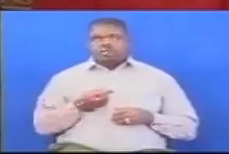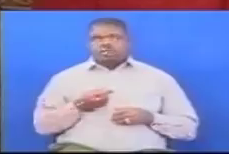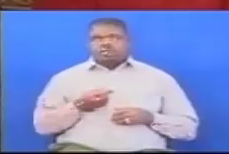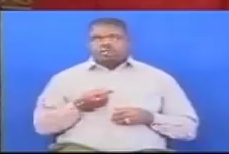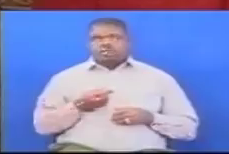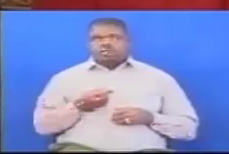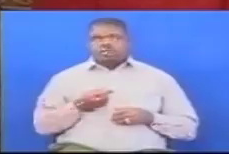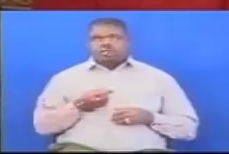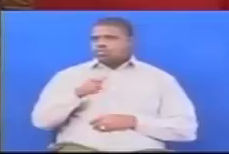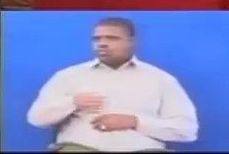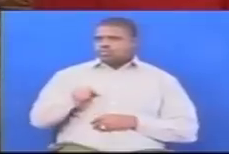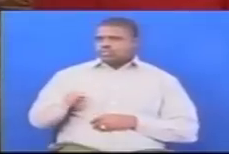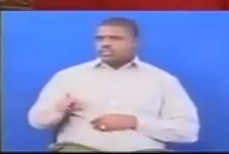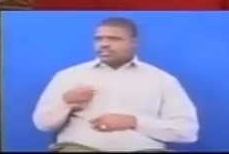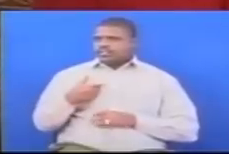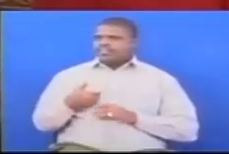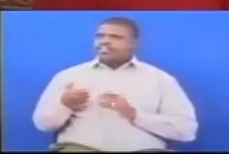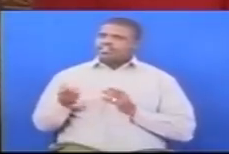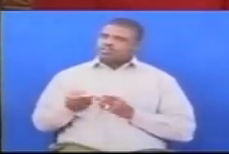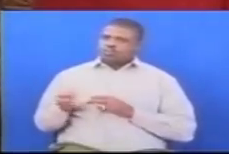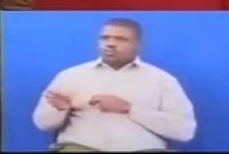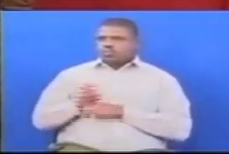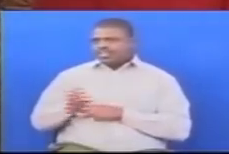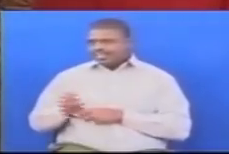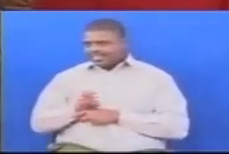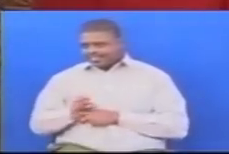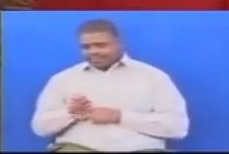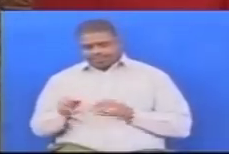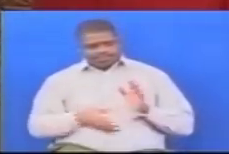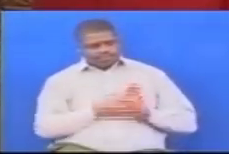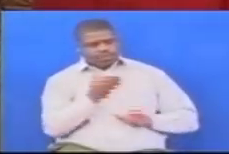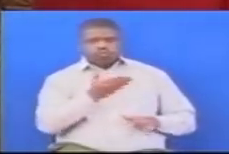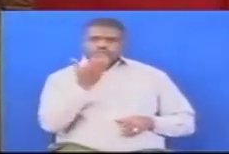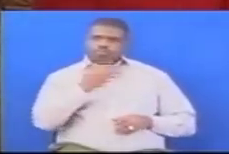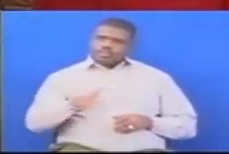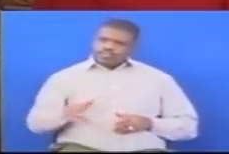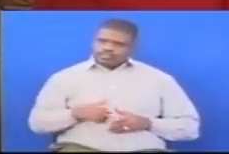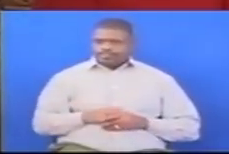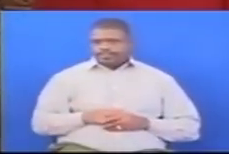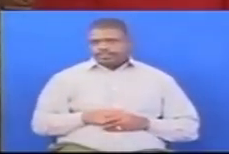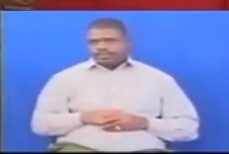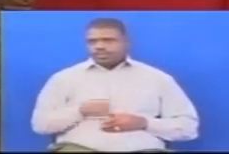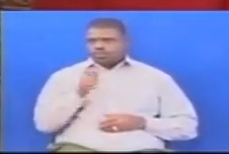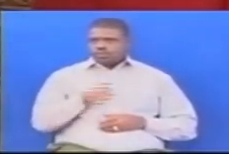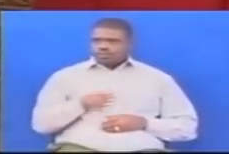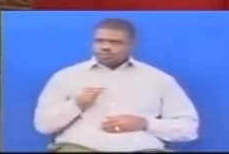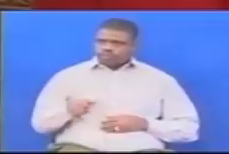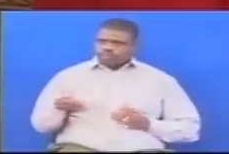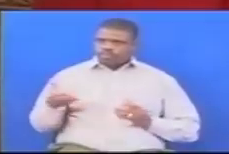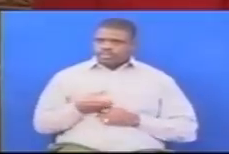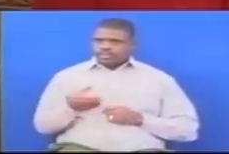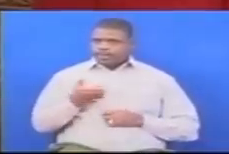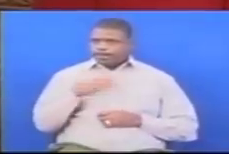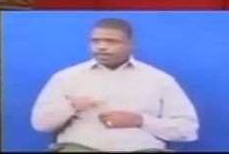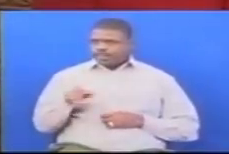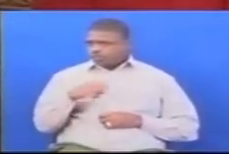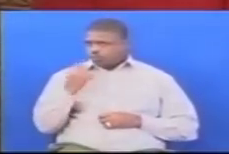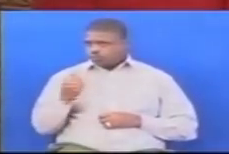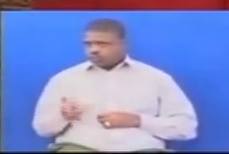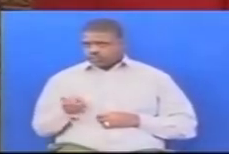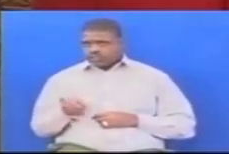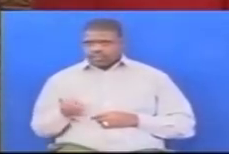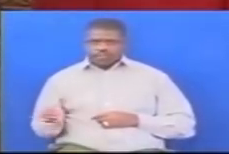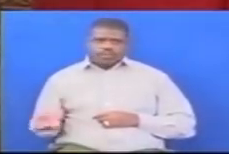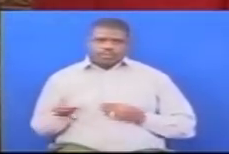Tena hii inakuwa ni kama ulinzi wa vyanzo vya maji. Kwa sababu kama watu watapata maji ya kutosha, wana haja